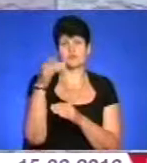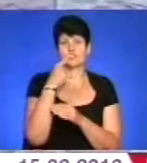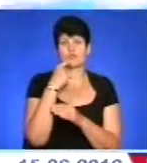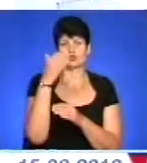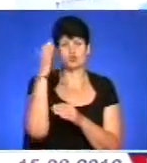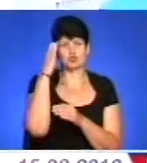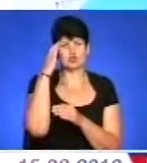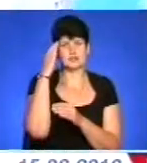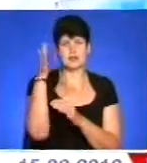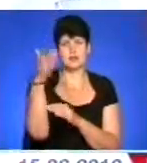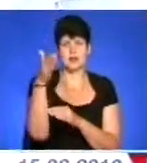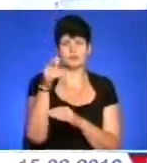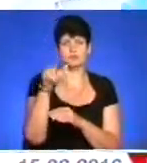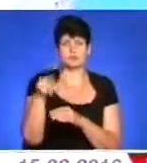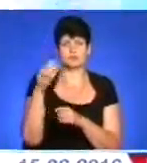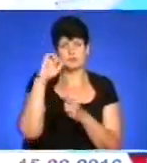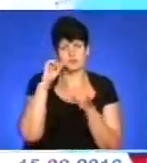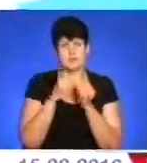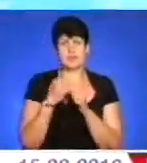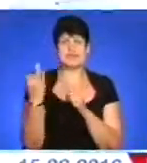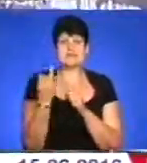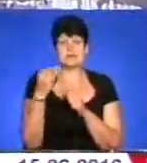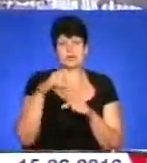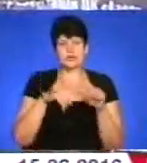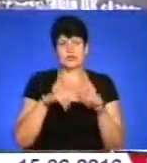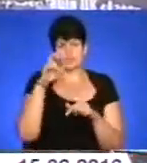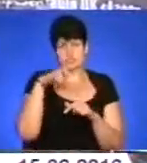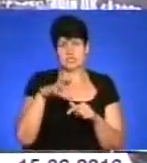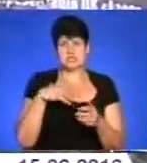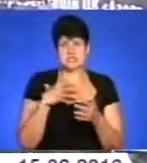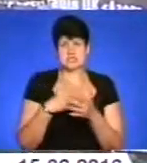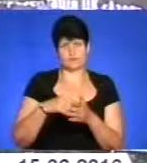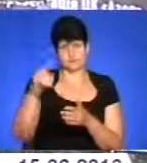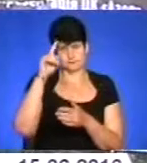червоно-чорний прапор, аби тернополяни пам'ятали історію рідної держави і своїх славних предків.